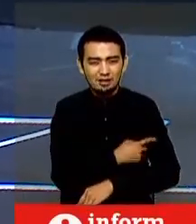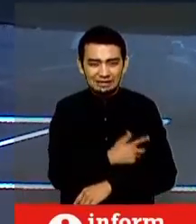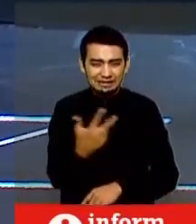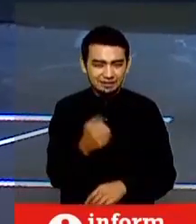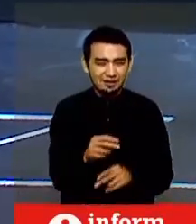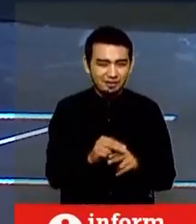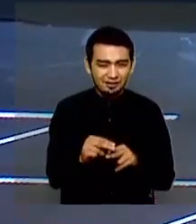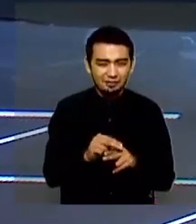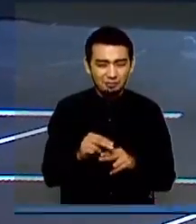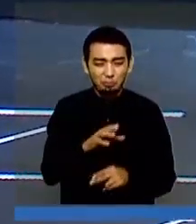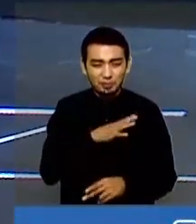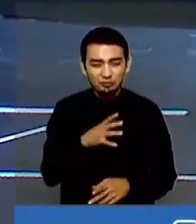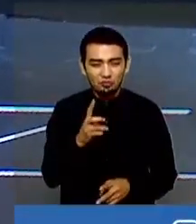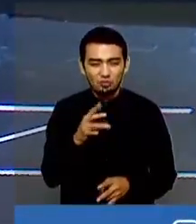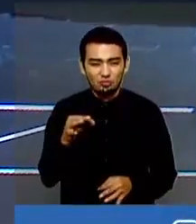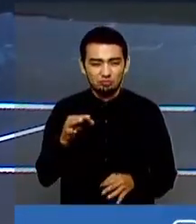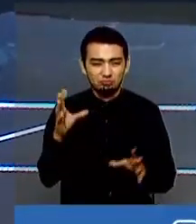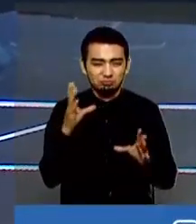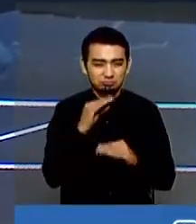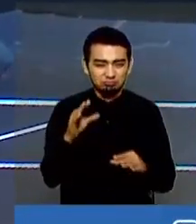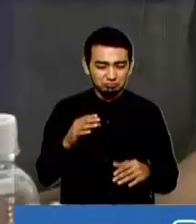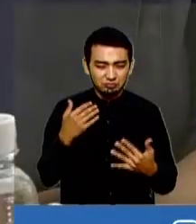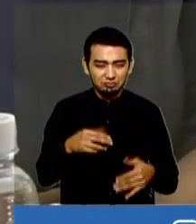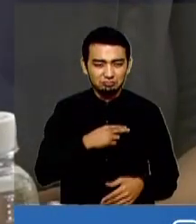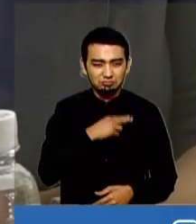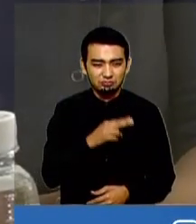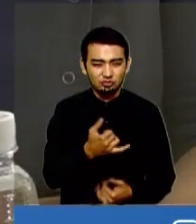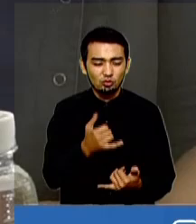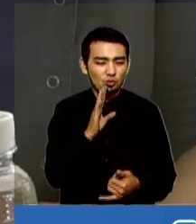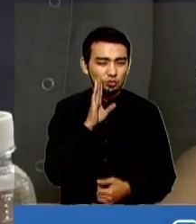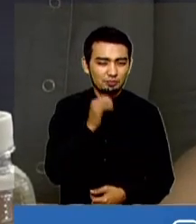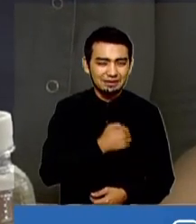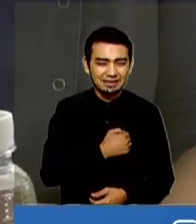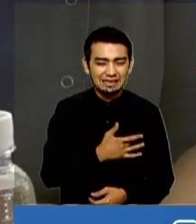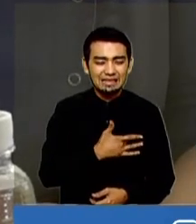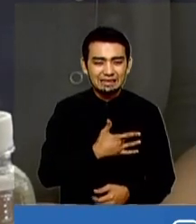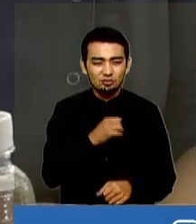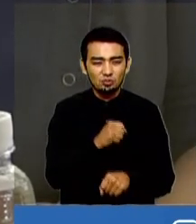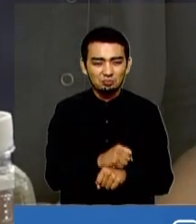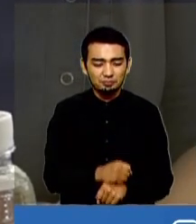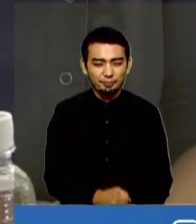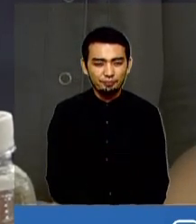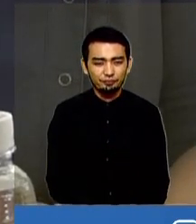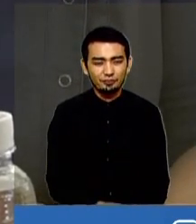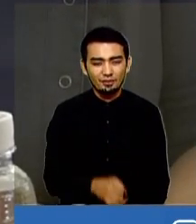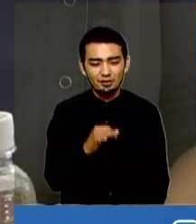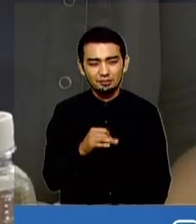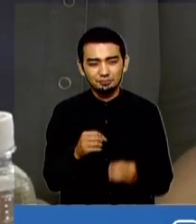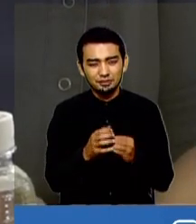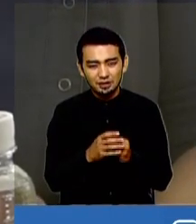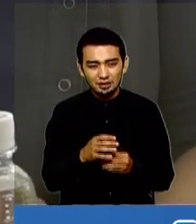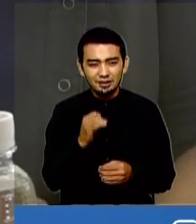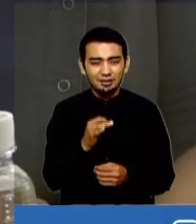тщетно. Сегодня утром сердце ребенка остановилось. Биологическая смерть произошла 9:15. До этого наши